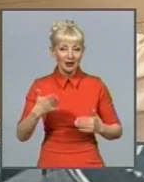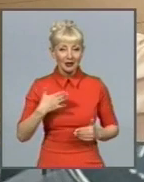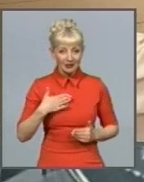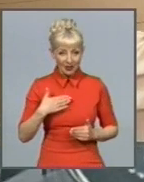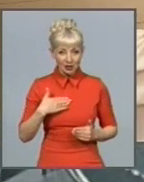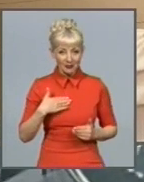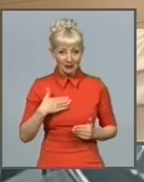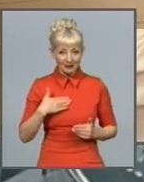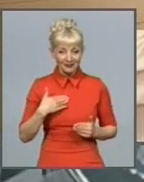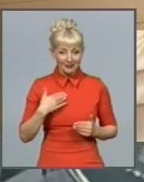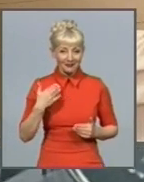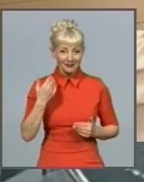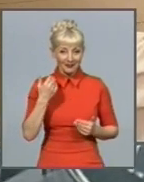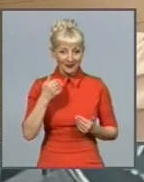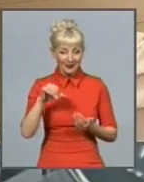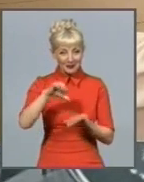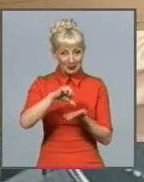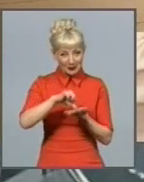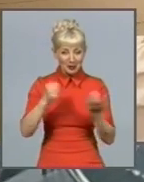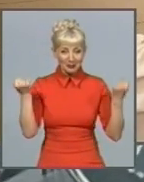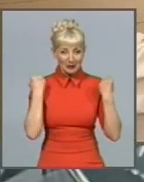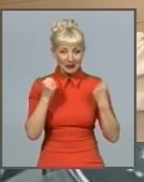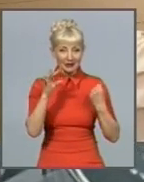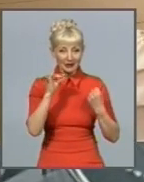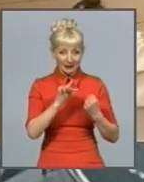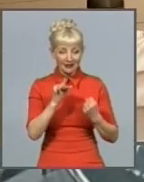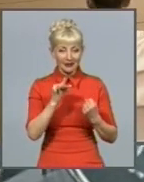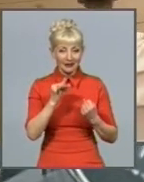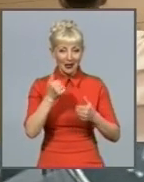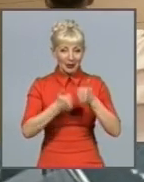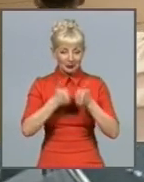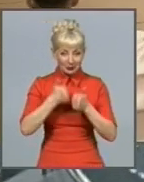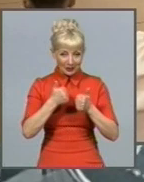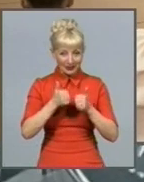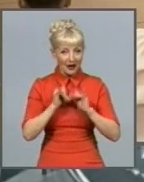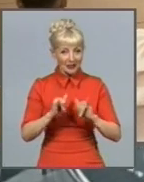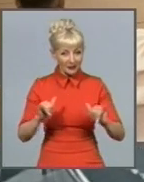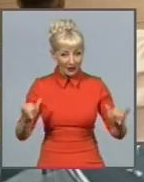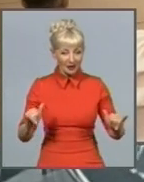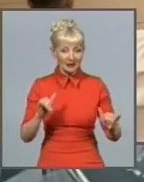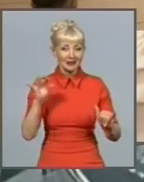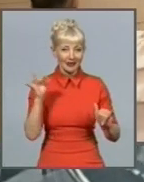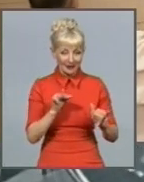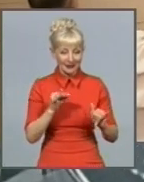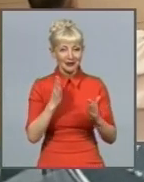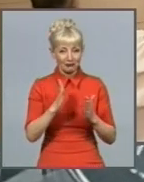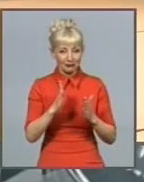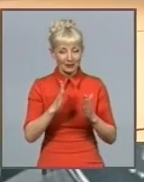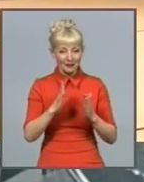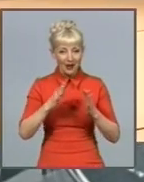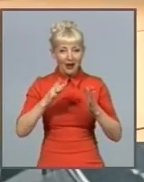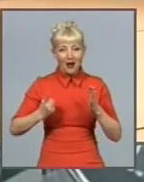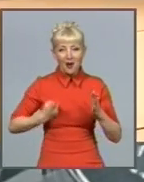выступающими гимнастками, вот, и нам нравится, что турнир процветает и в профессиональном плане, и как бы массово